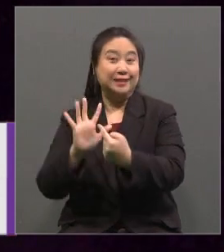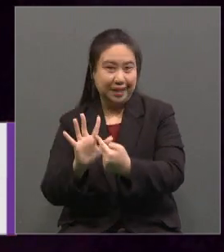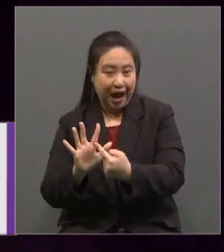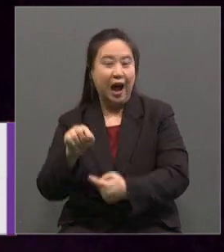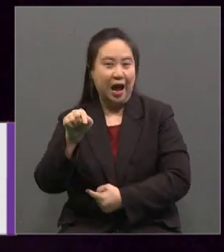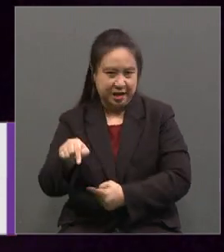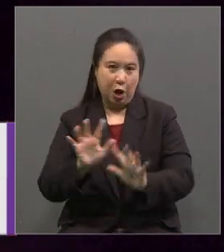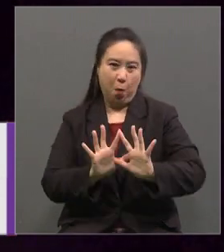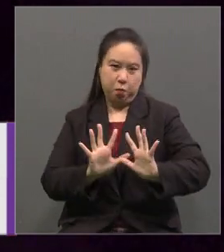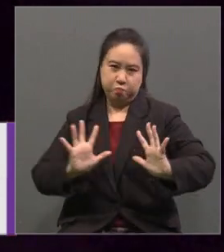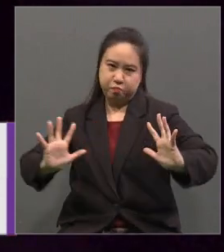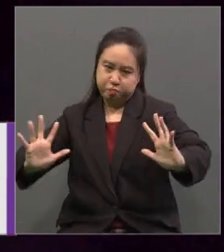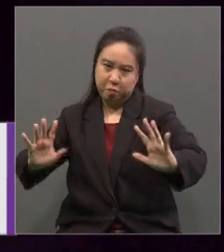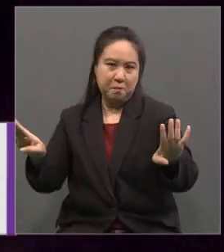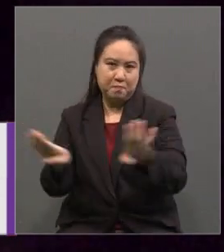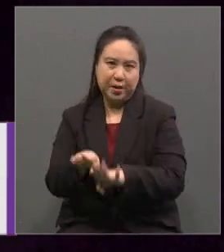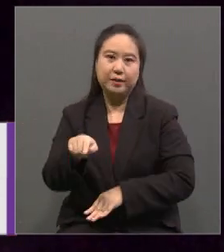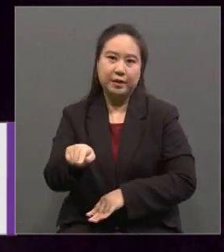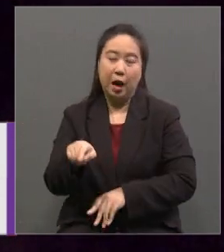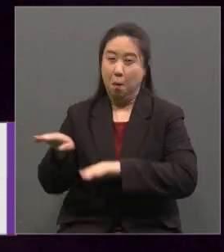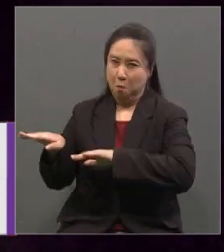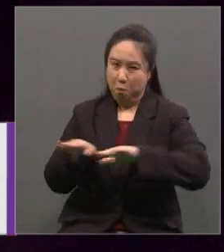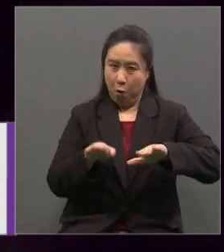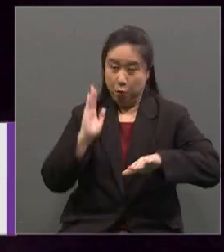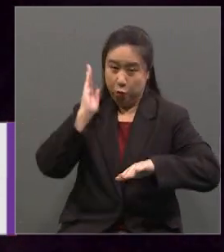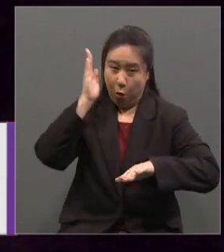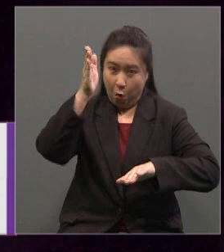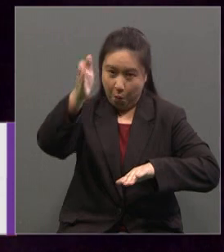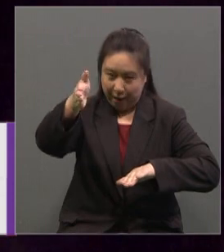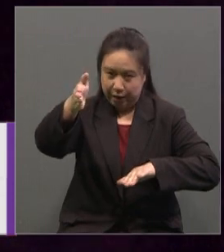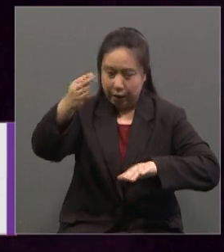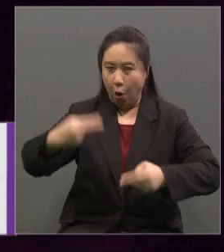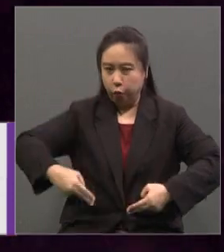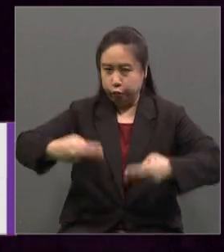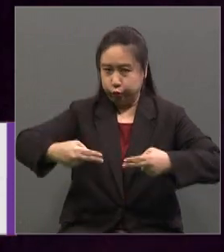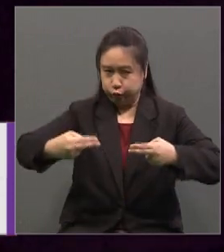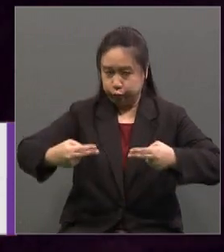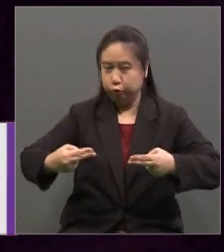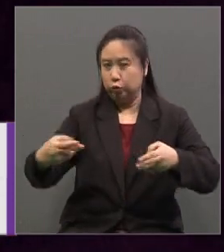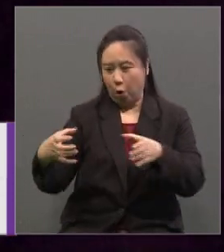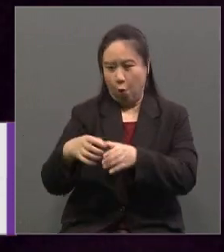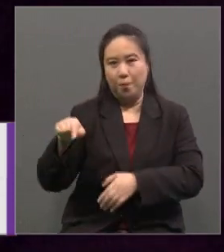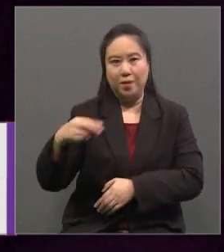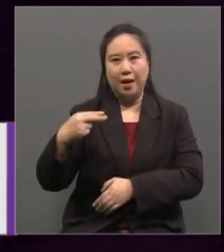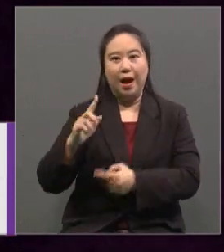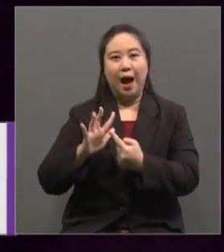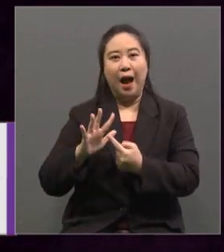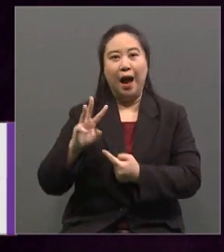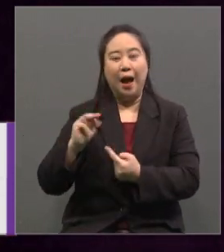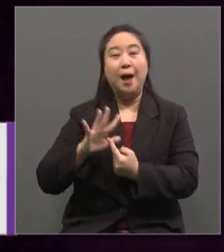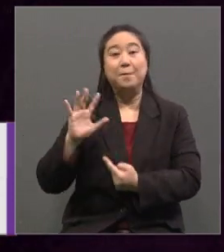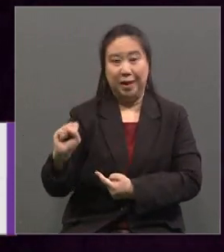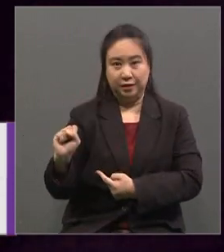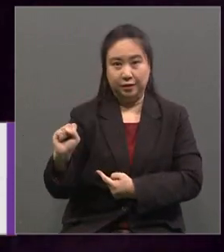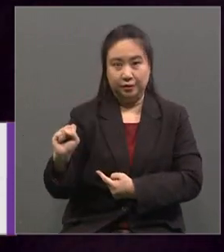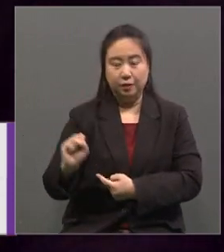เขตฉนวนกาซ่าแล้วเพื่อที่จะยกระดับความพร้อมต่อสู้ในโครงข่ายอุโมงค์ใต้ดินของกลุ่มฮามาสโดยฝ่ายความมั่นคงอิสราเอล